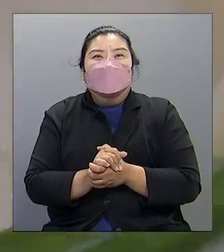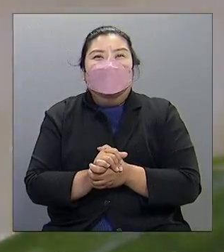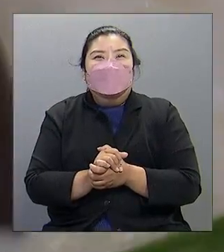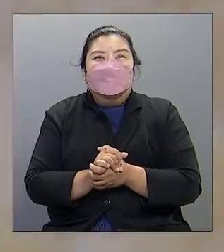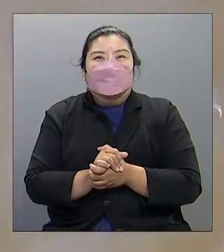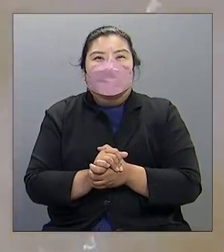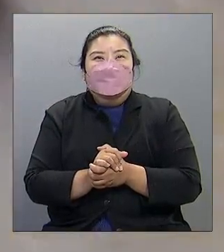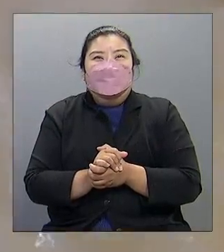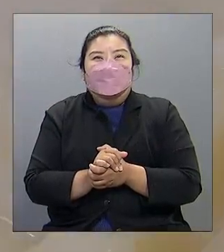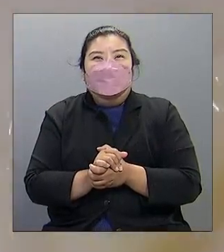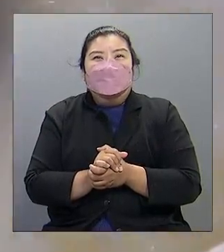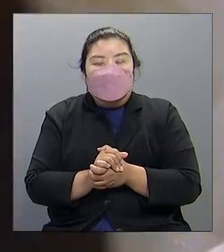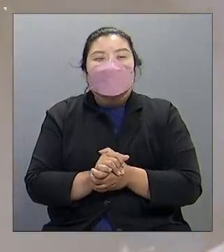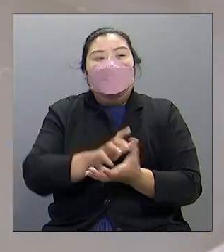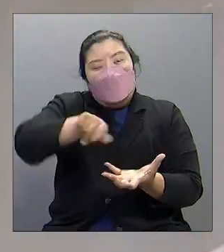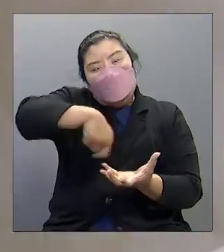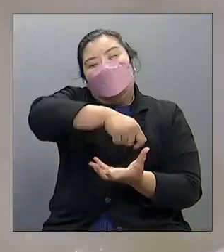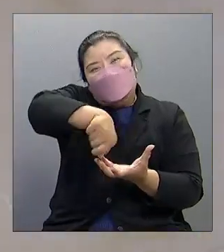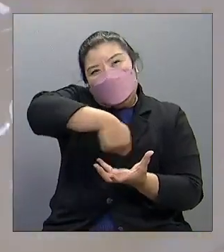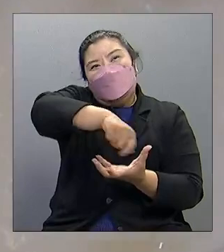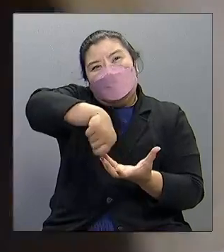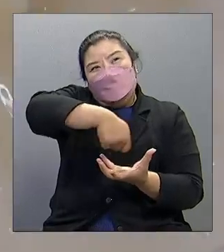ผลส่นผสมทกอย่างให้รายดีเลยนะคะ